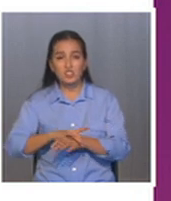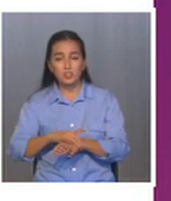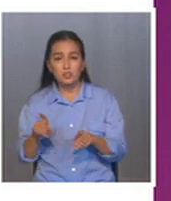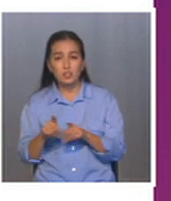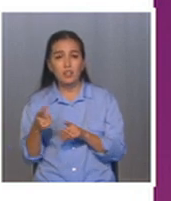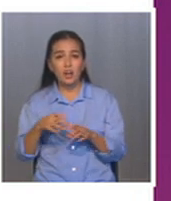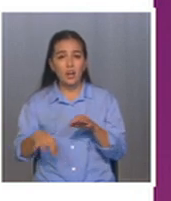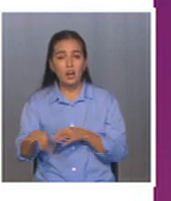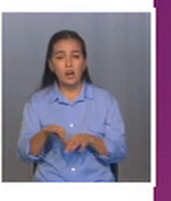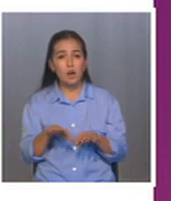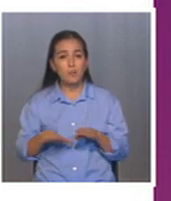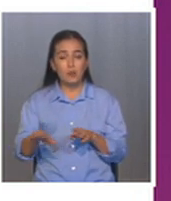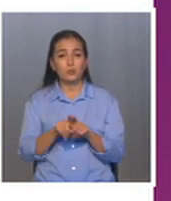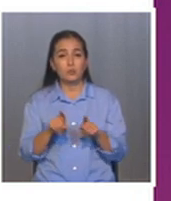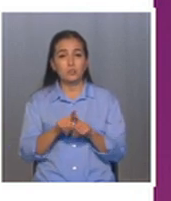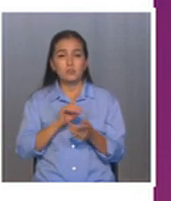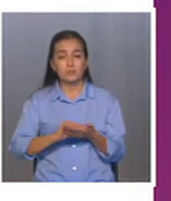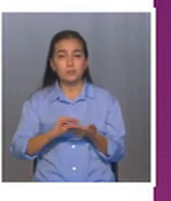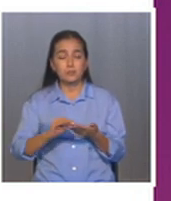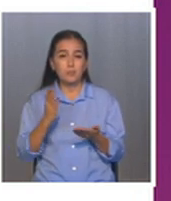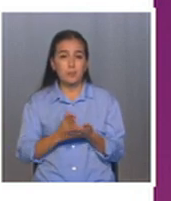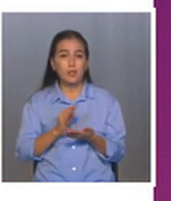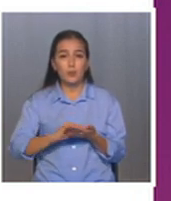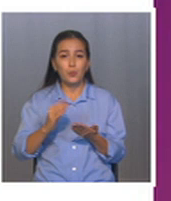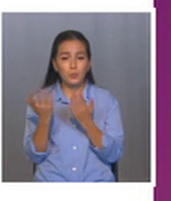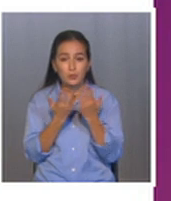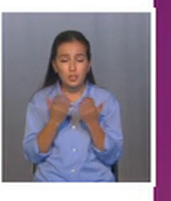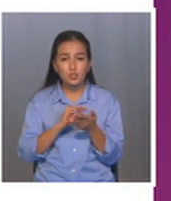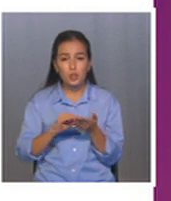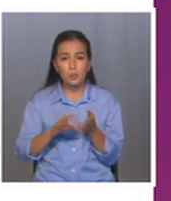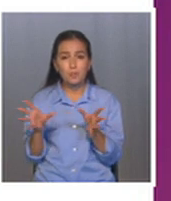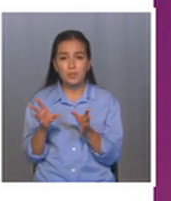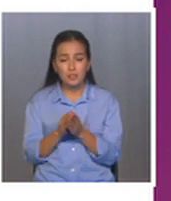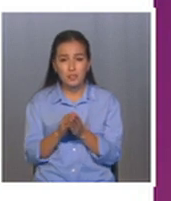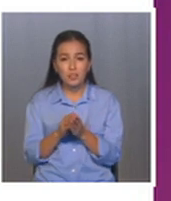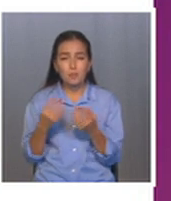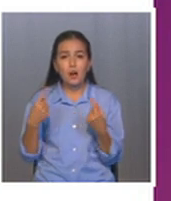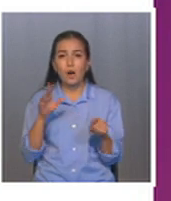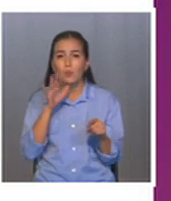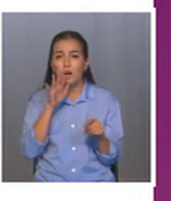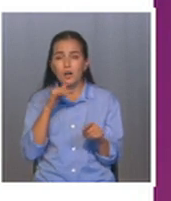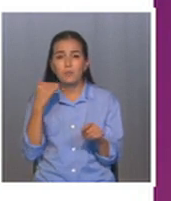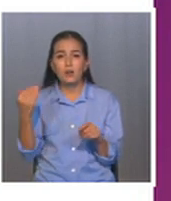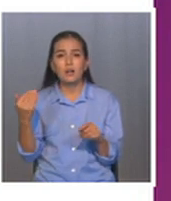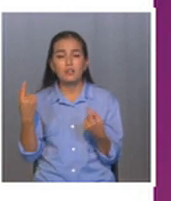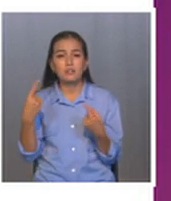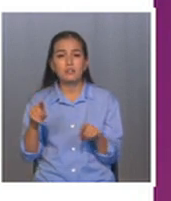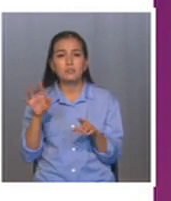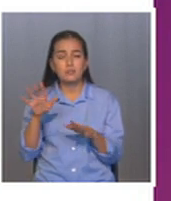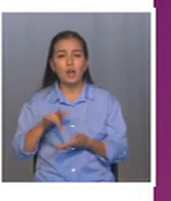географиялық аймақтарды қамтиды. Оқырман жазушымен бірге басқа уақытқа, басқа кеңістікке сапар